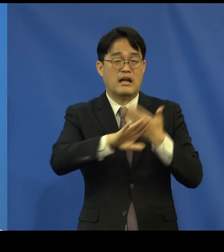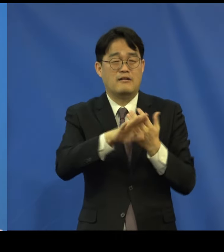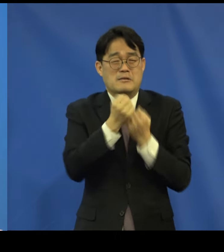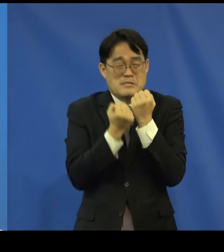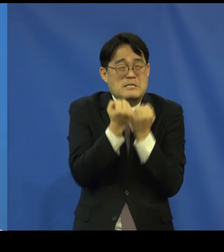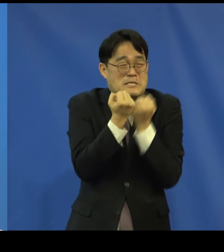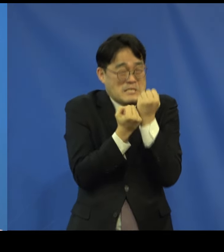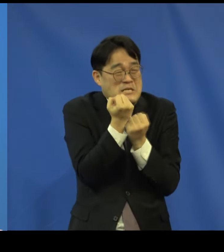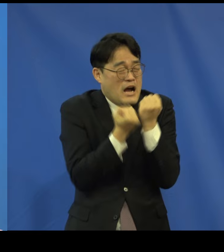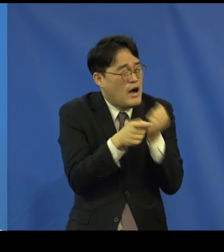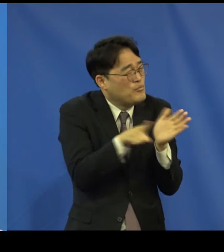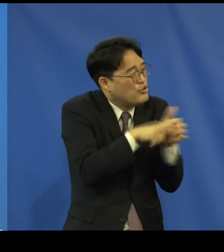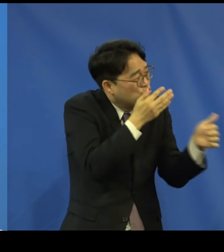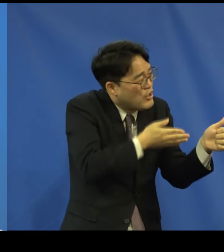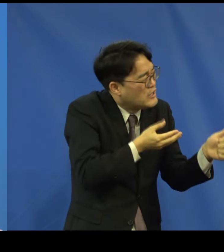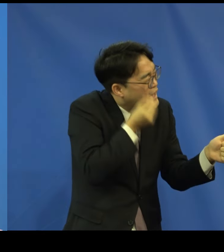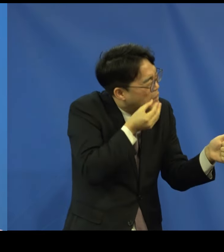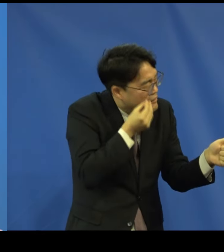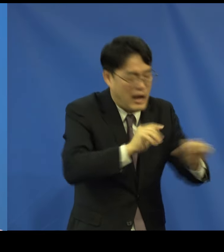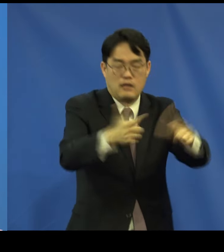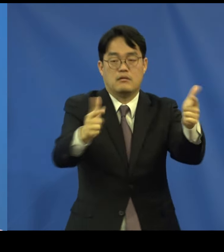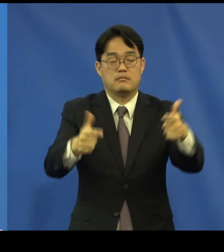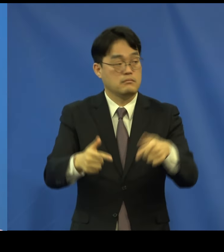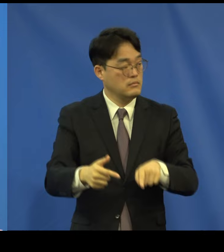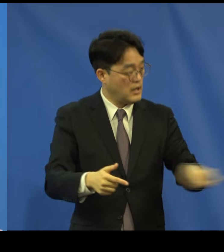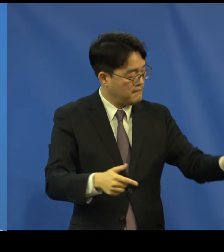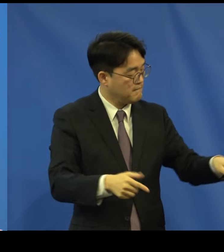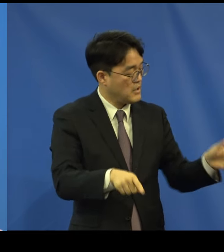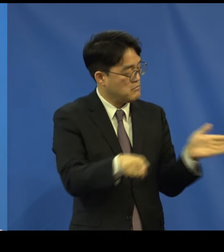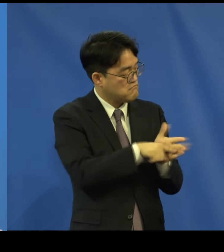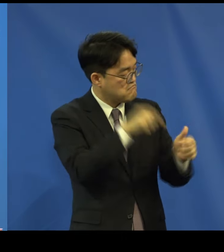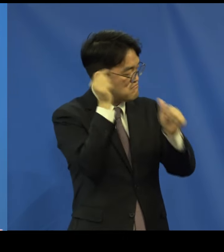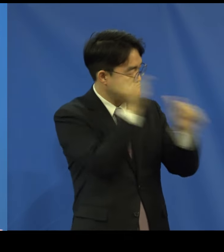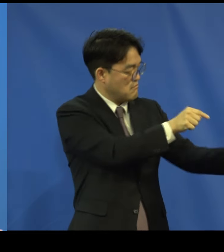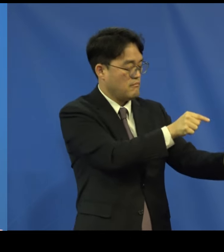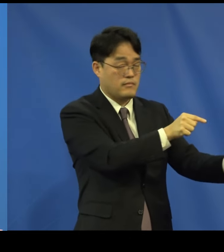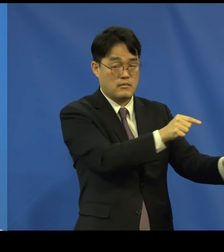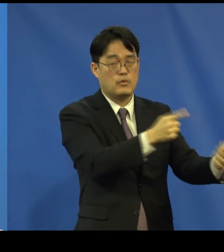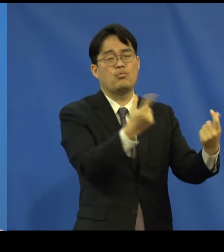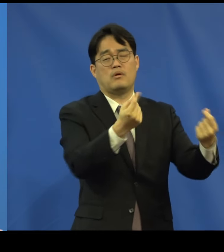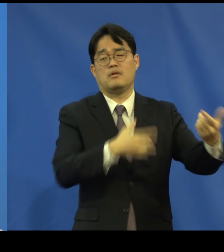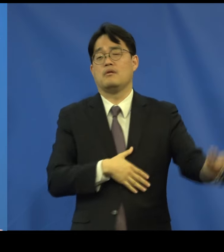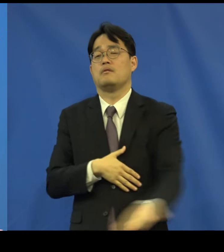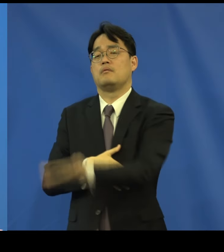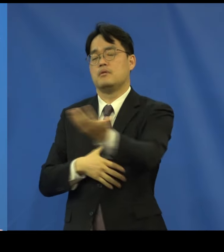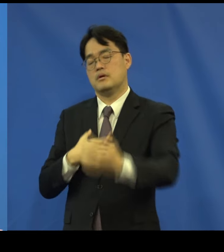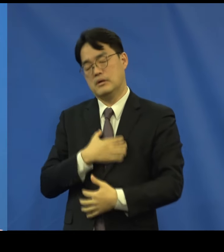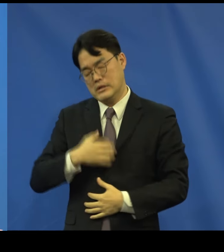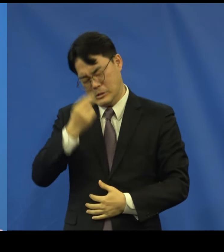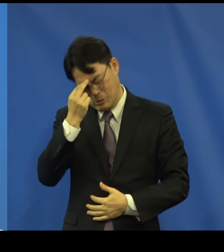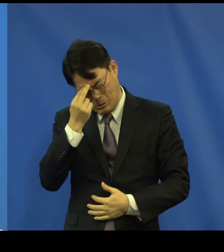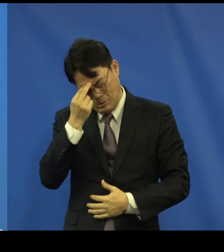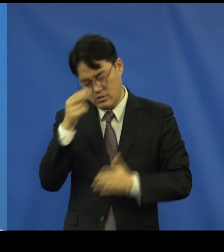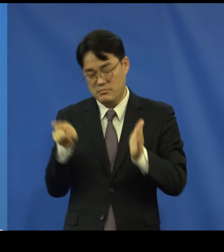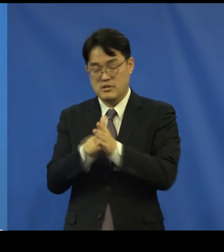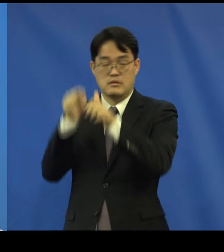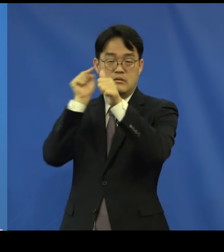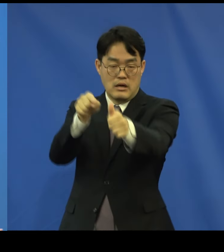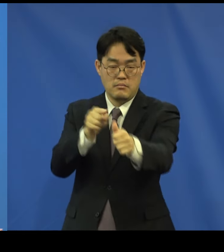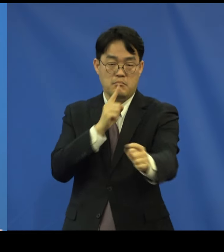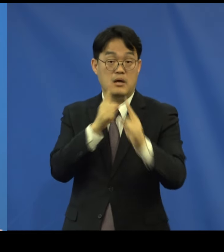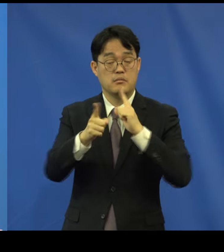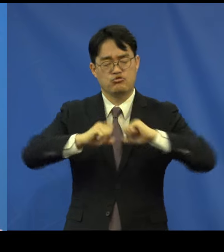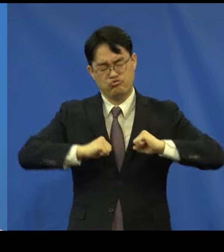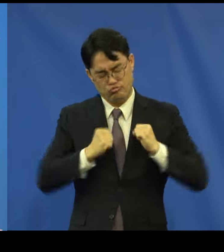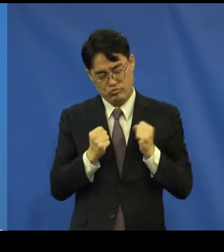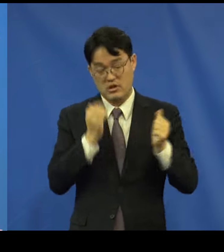것입니다. 자, 그러면 나를 믿으라고 하신 그 주님이 누구이신가 하는 것입니다. 그게 오늘 주님이 떠나시는 이유와